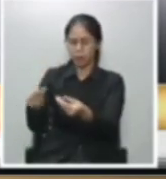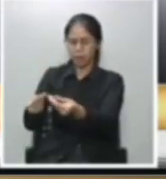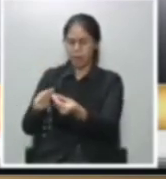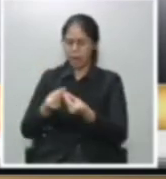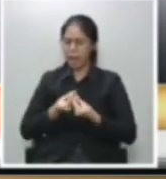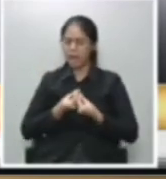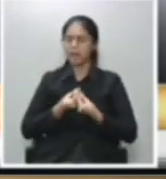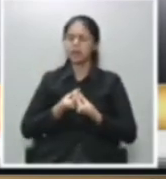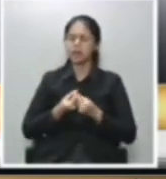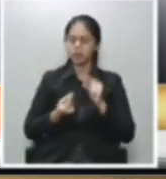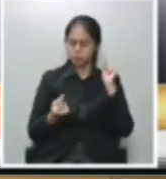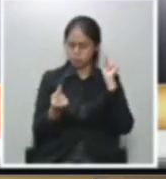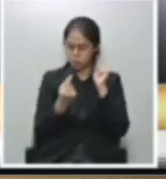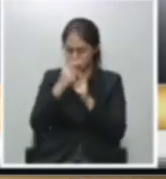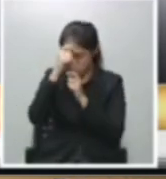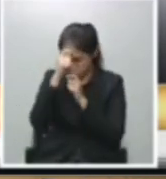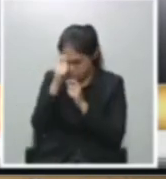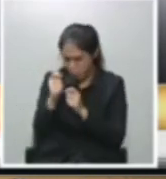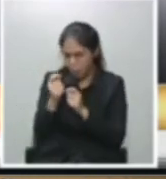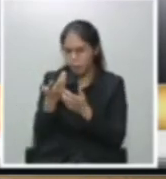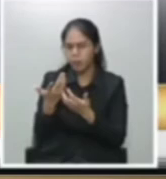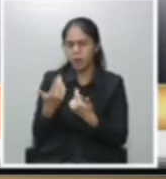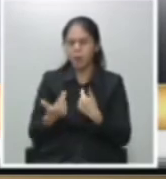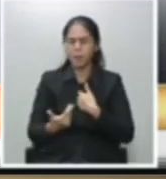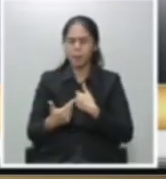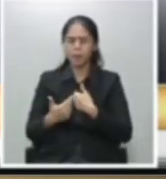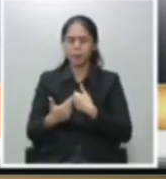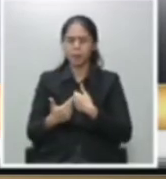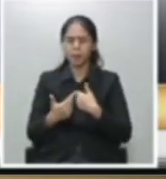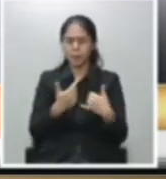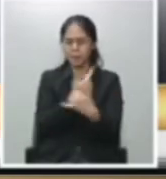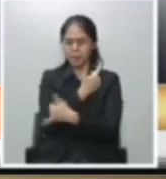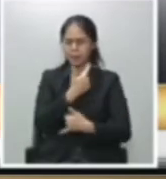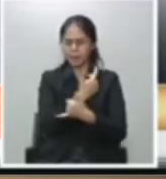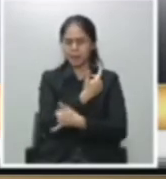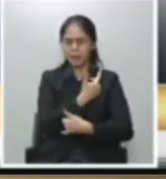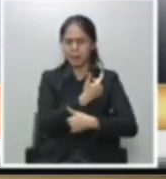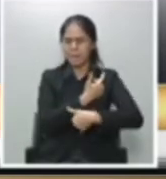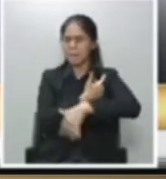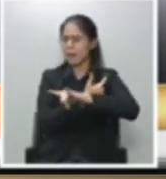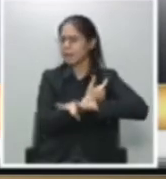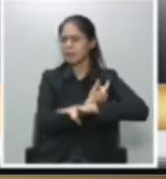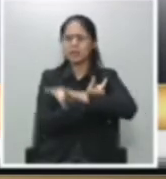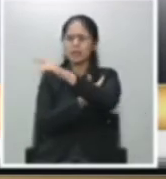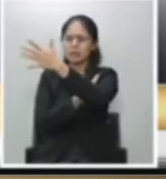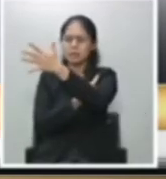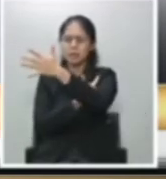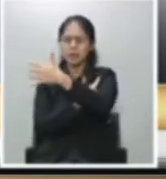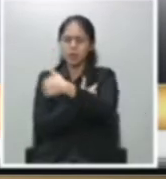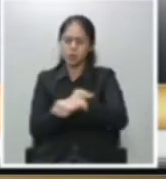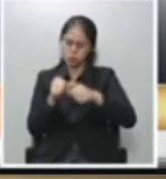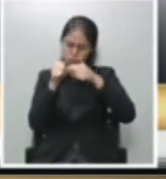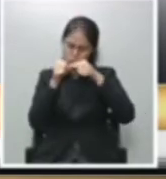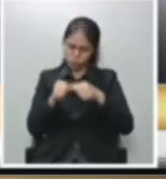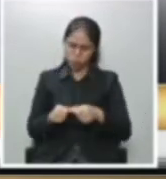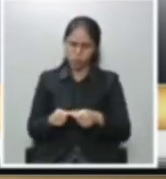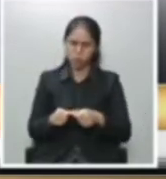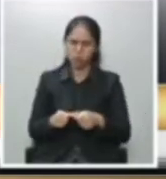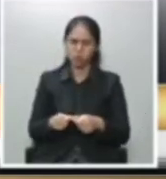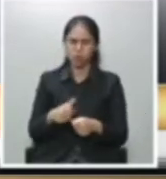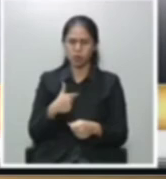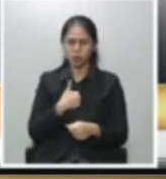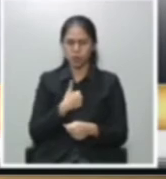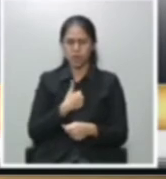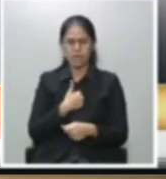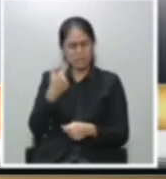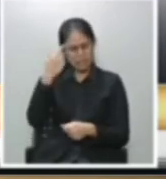นถึงแม้วันนี้ผมไม่ได้หนีออกจากต่างประเทศในเวลาเขายึดอำนาจแต่ผมไม่ใช่ไม่เห็นด้วยผมไม่ใช่เ